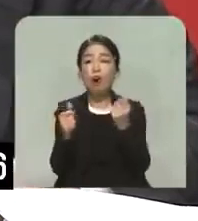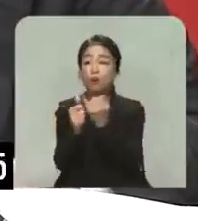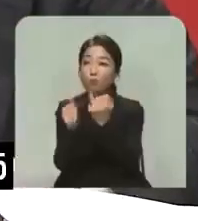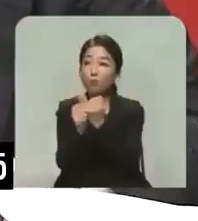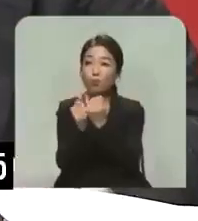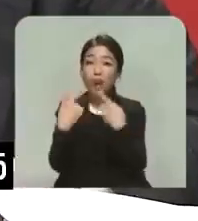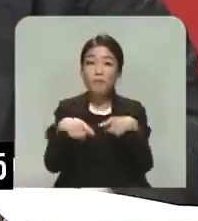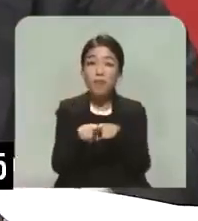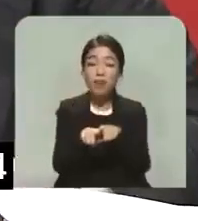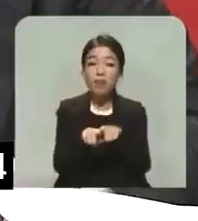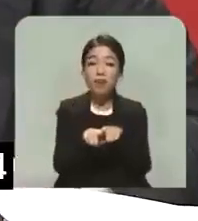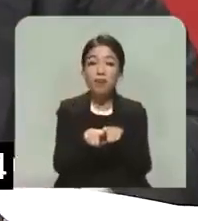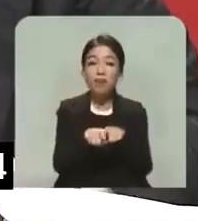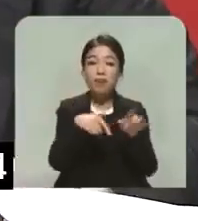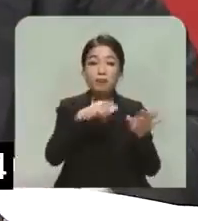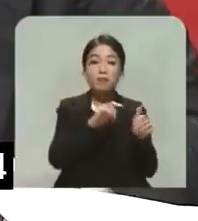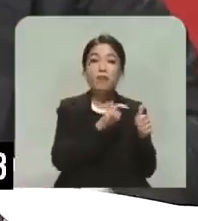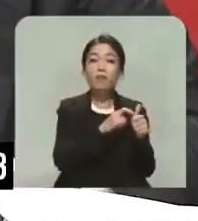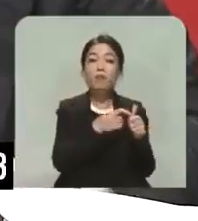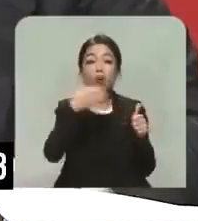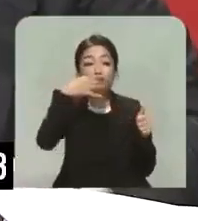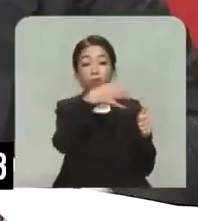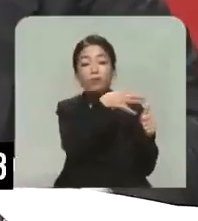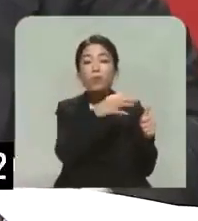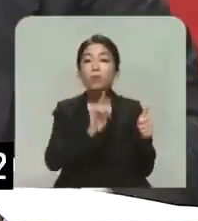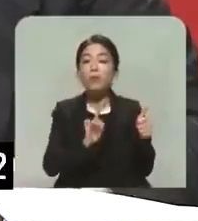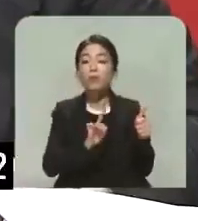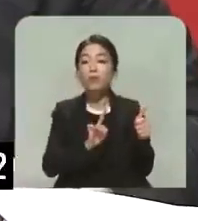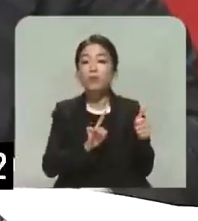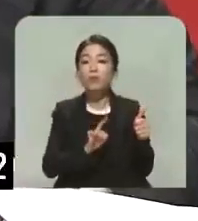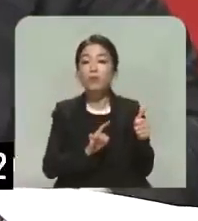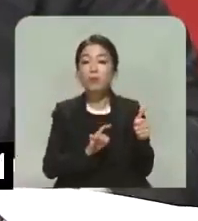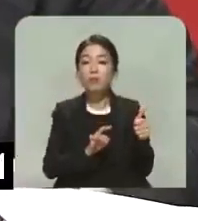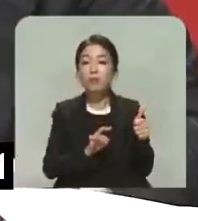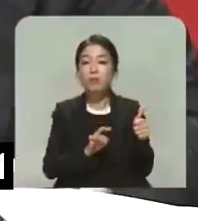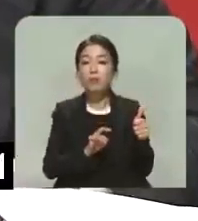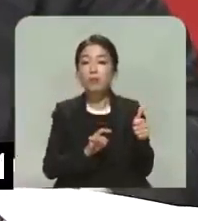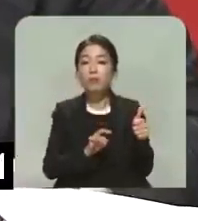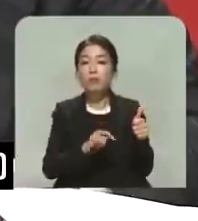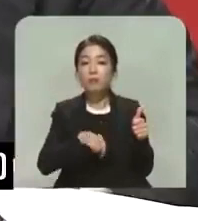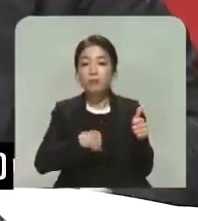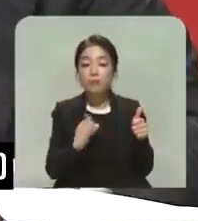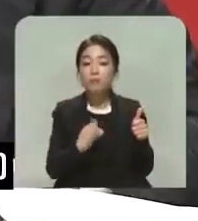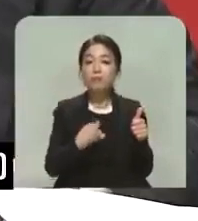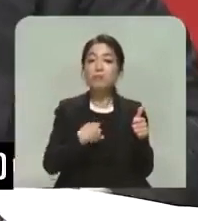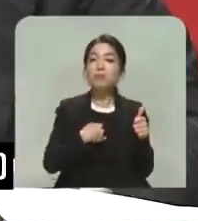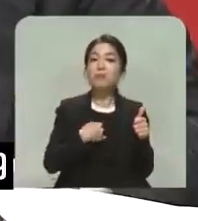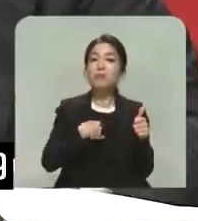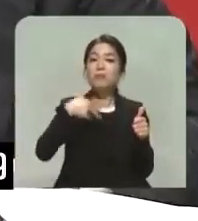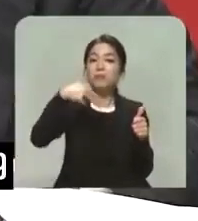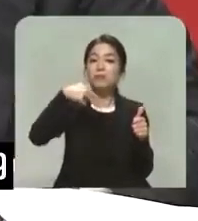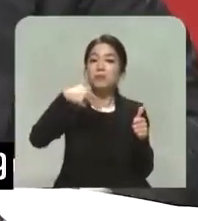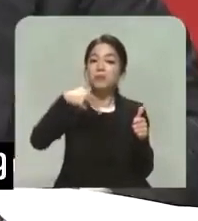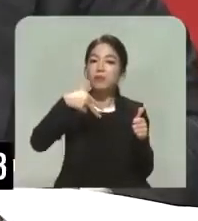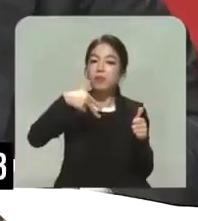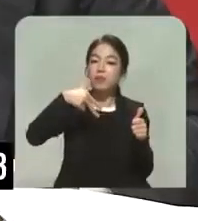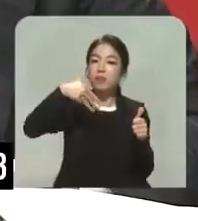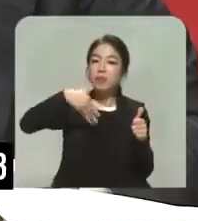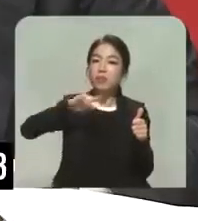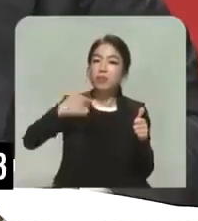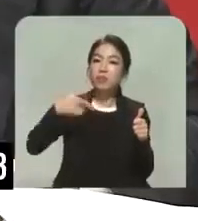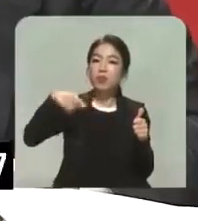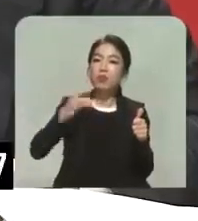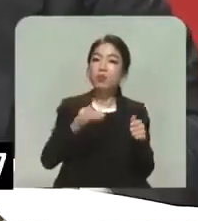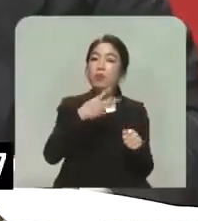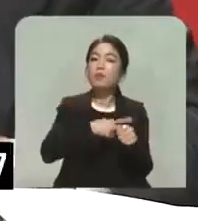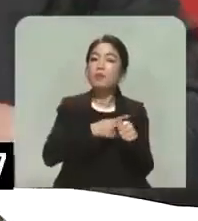만나셨습니까? 그렇습니다. 그러면 정법을 뭐라고 부르셨습니까? 이 사람은 자기 스스로 자칭이 정법, 이 천공